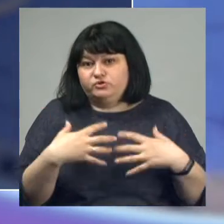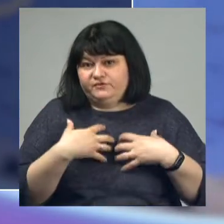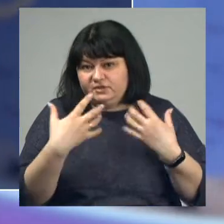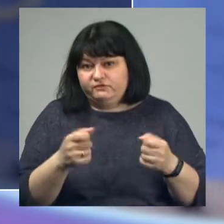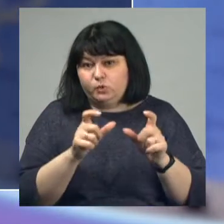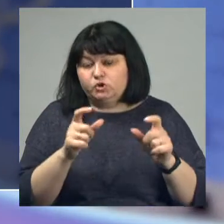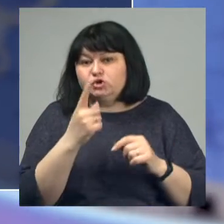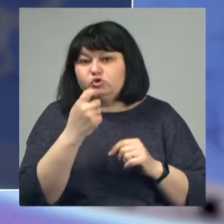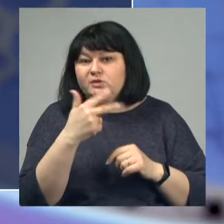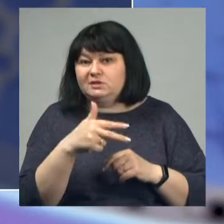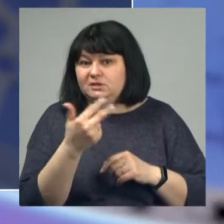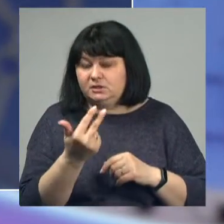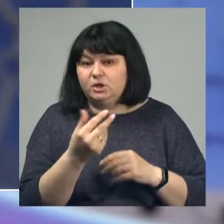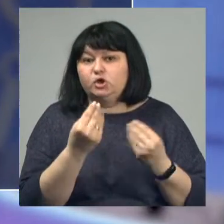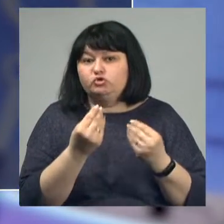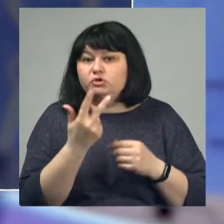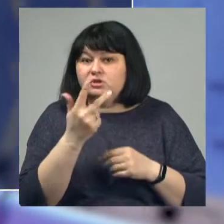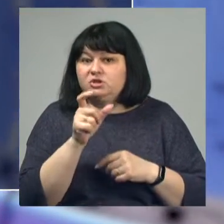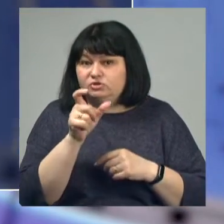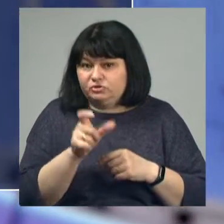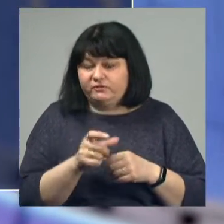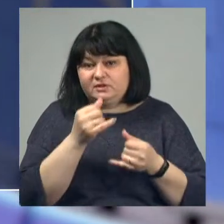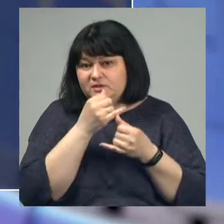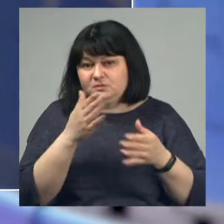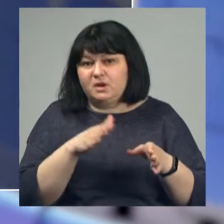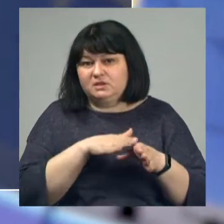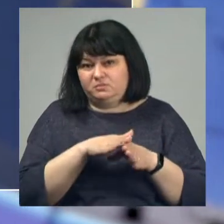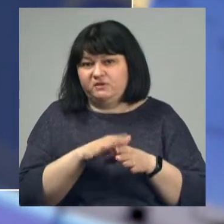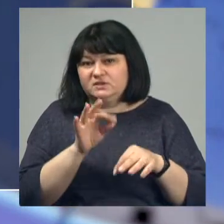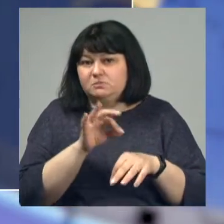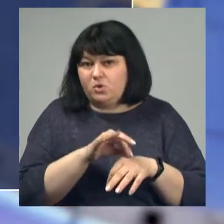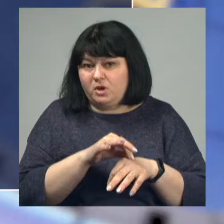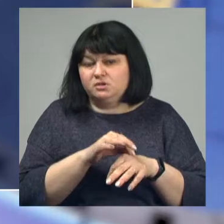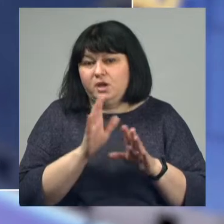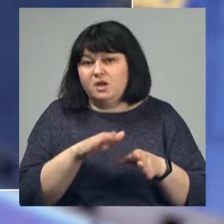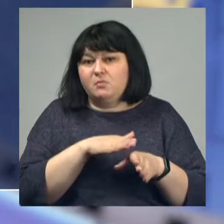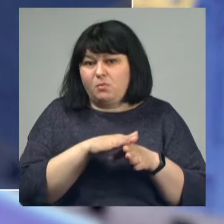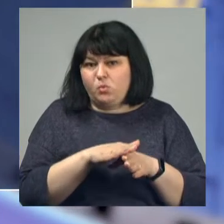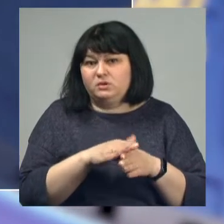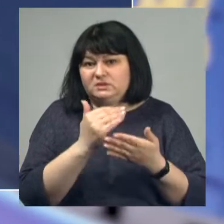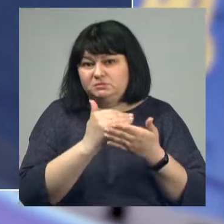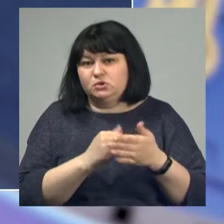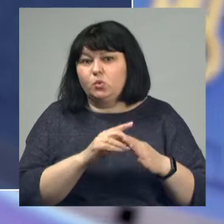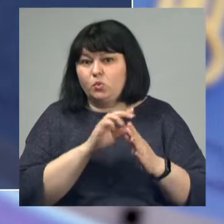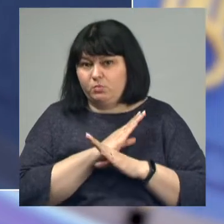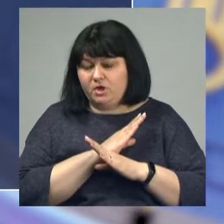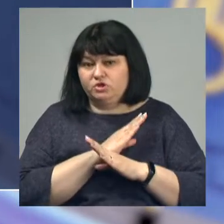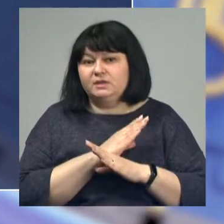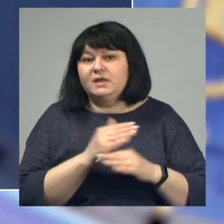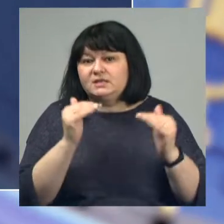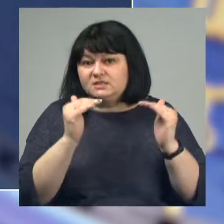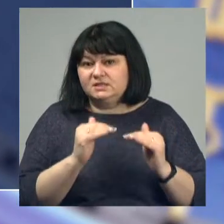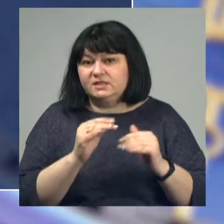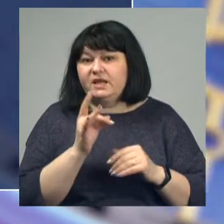133 однако еще трое наших земляков не смогли справиться с болезнью и пополнили список умерших снизить риск инфицирования